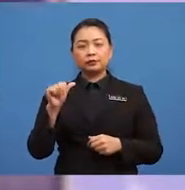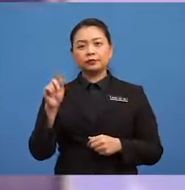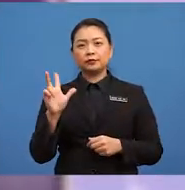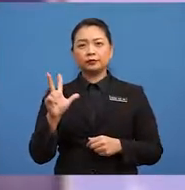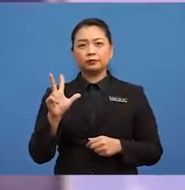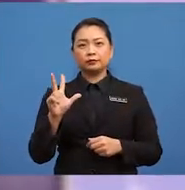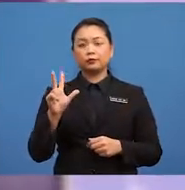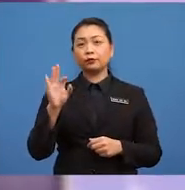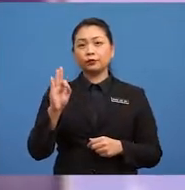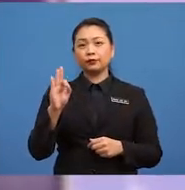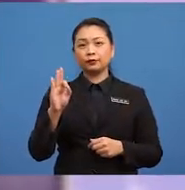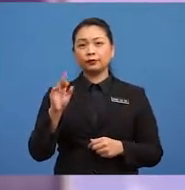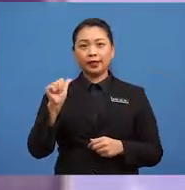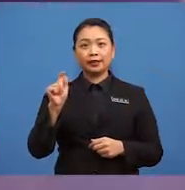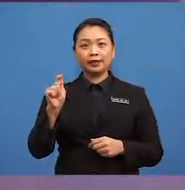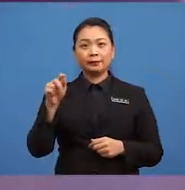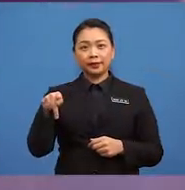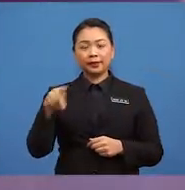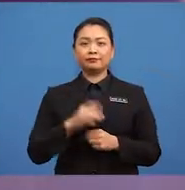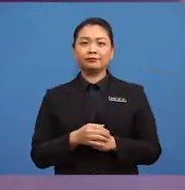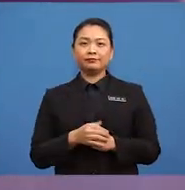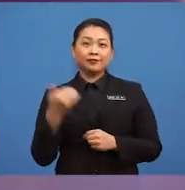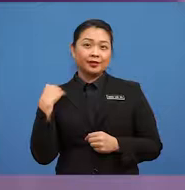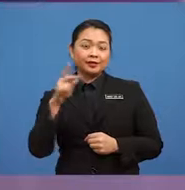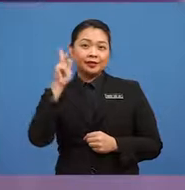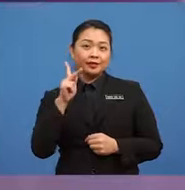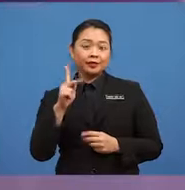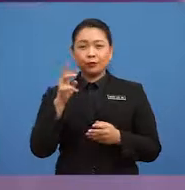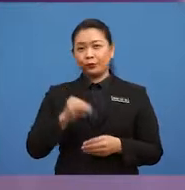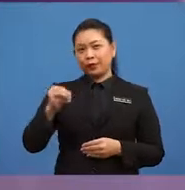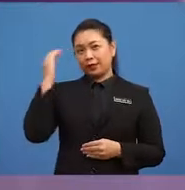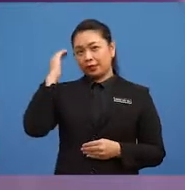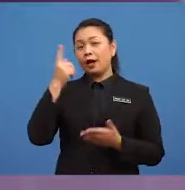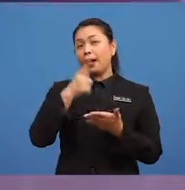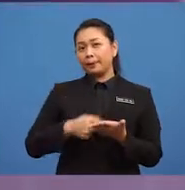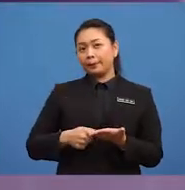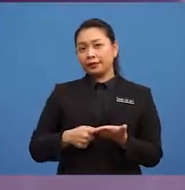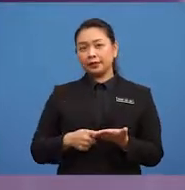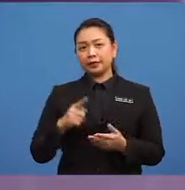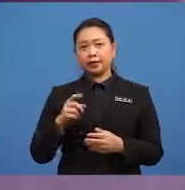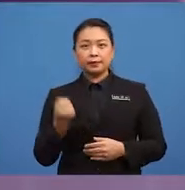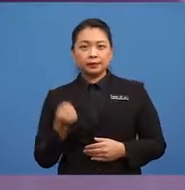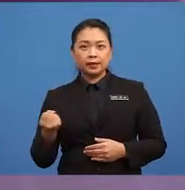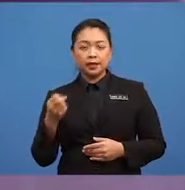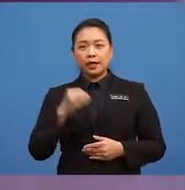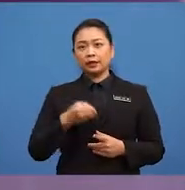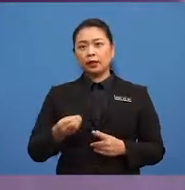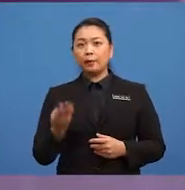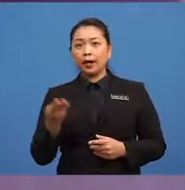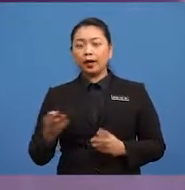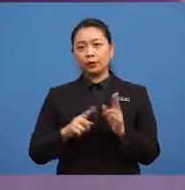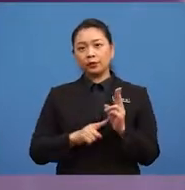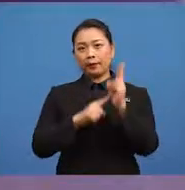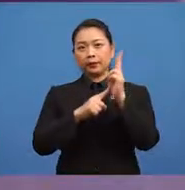trifosfat, iaitu ATP. Adakah murid-murid tahu Apakah substrat atau bahan utama